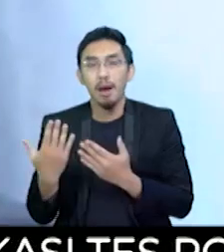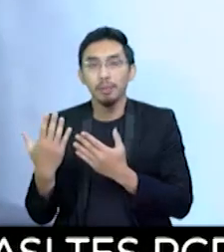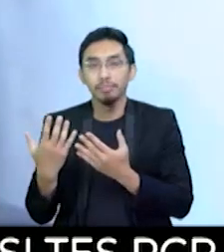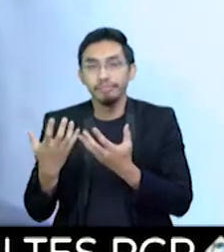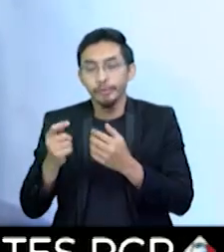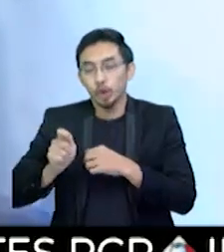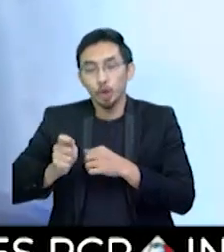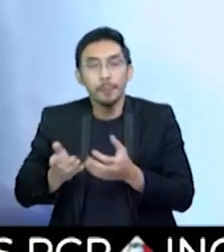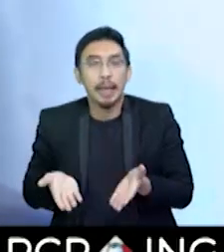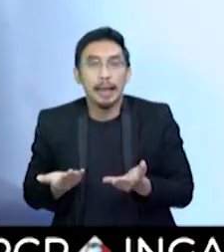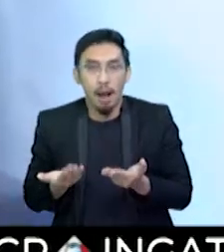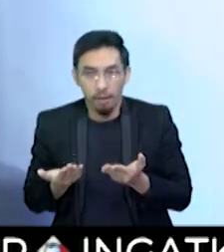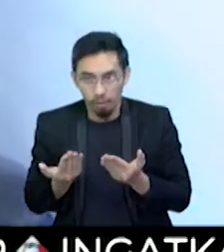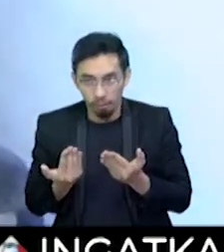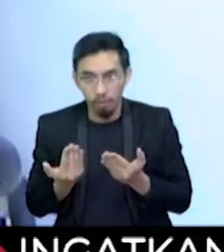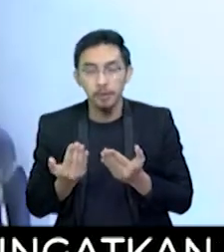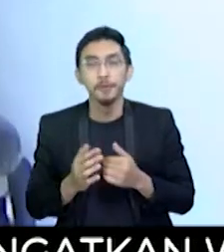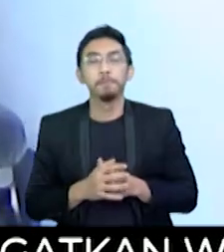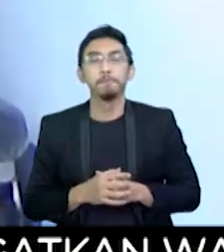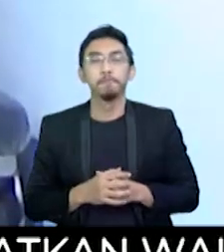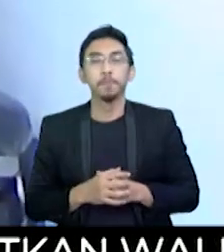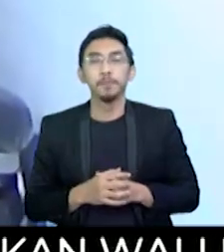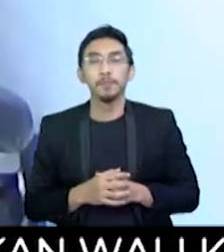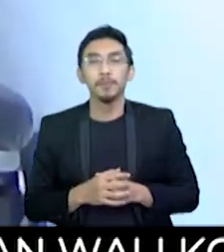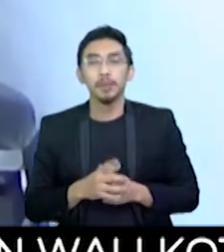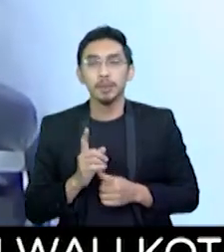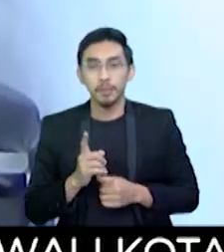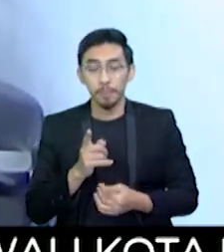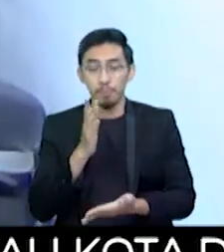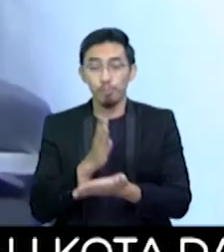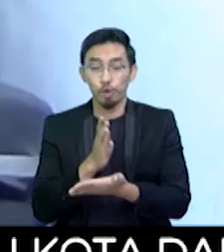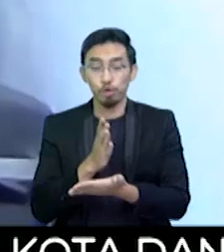untuk ponis saya, putusan